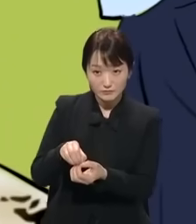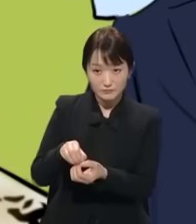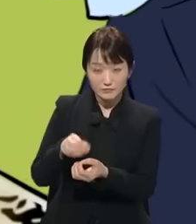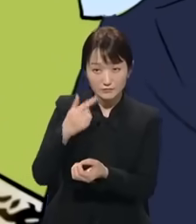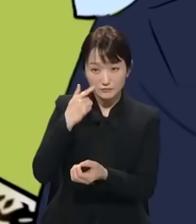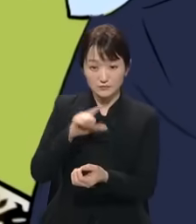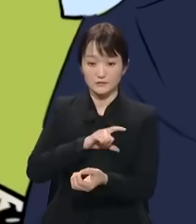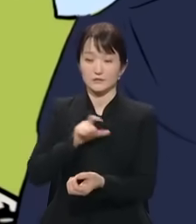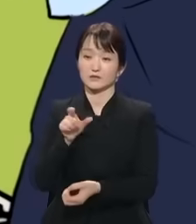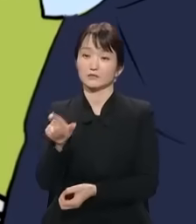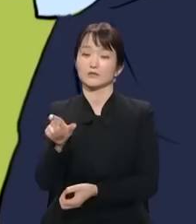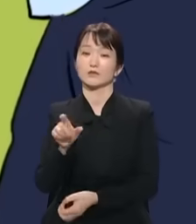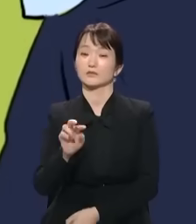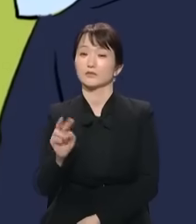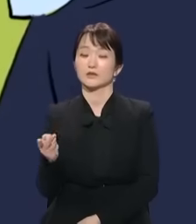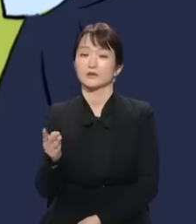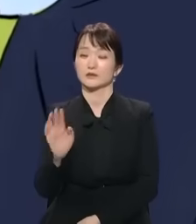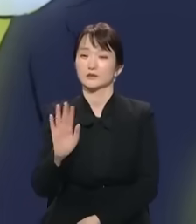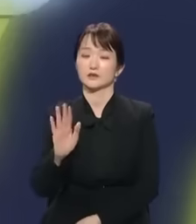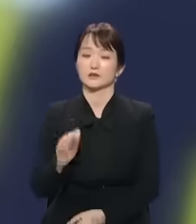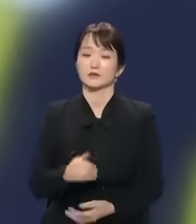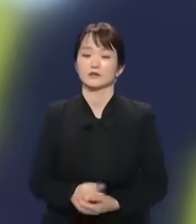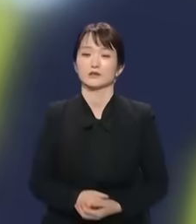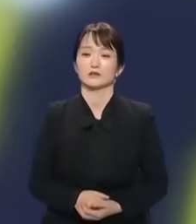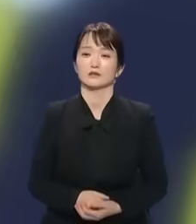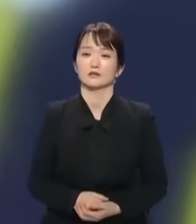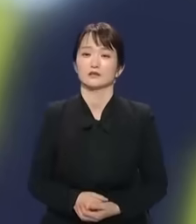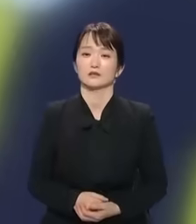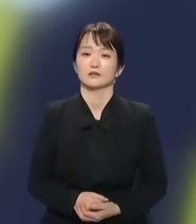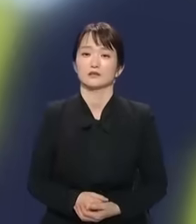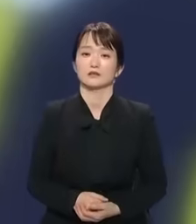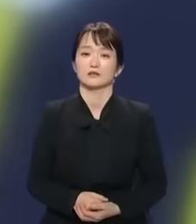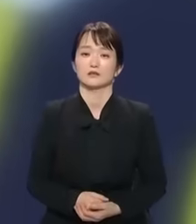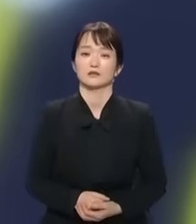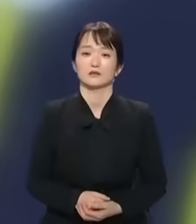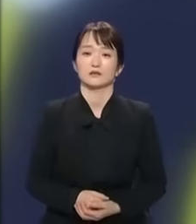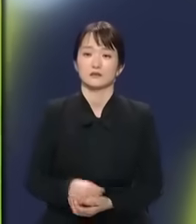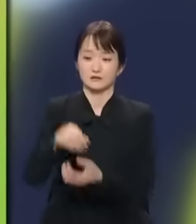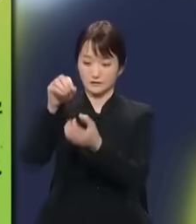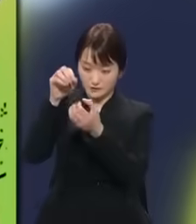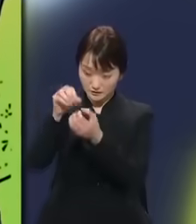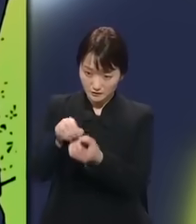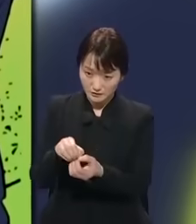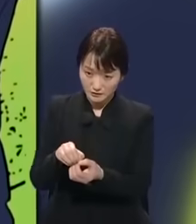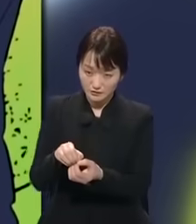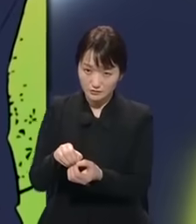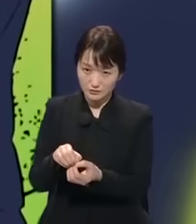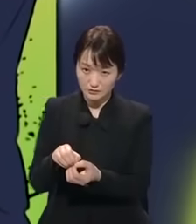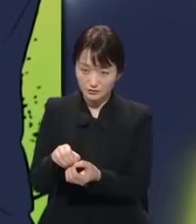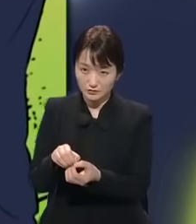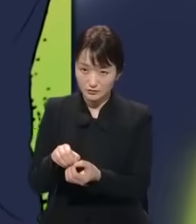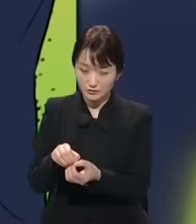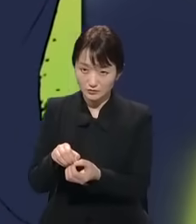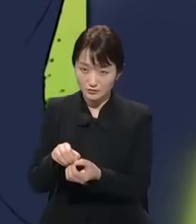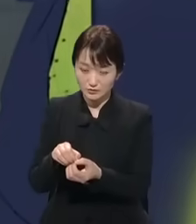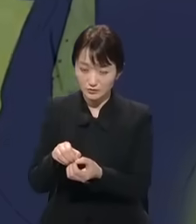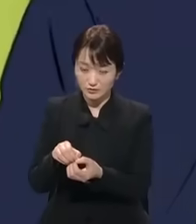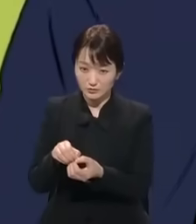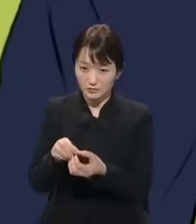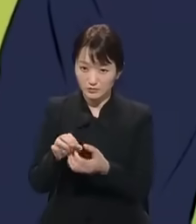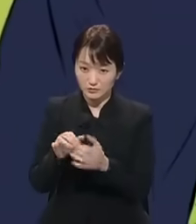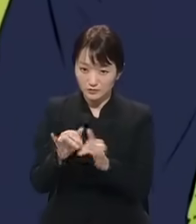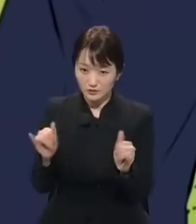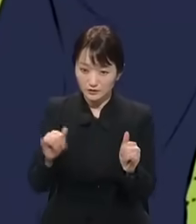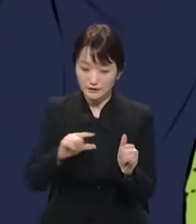명의로 아직도 안 받고 돌아가신 아버님 명의로 돼 있는 거예요. 이게 상속을 받은 사람들 앞으로 명의를 이전해 와야 되는데 그